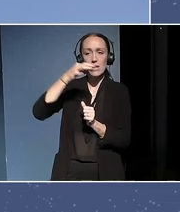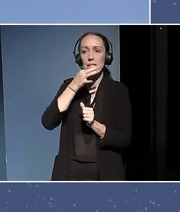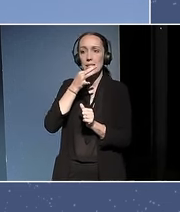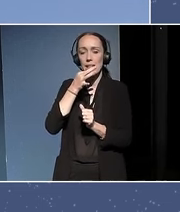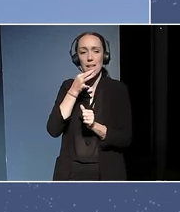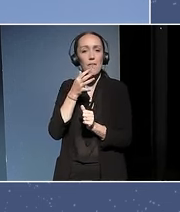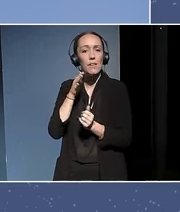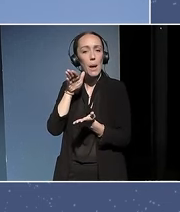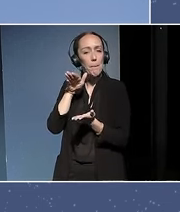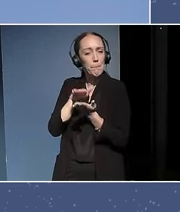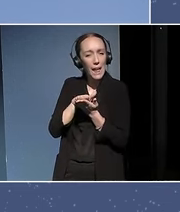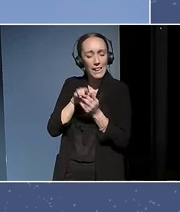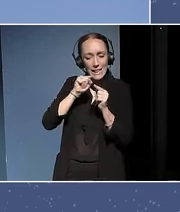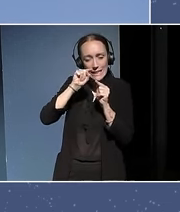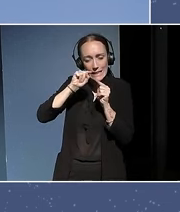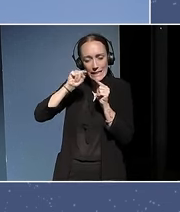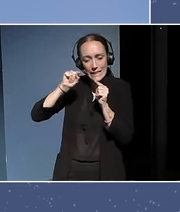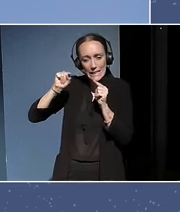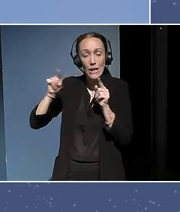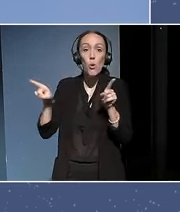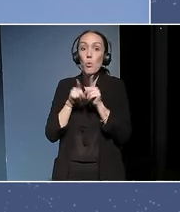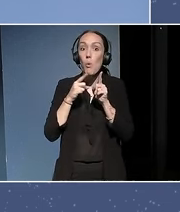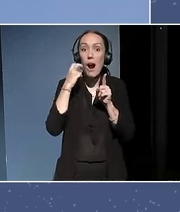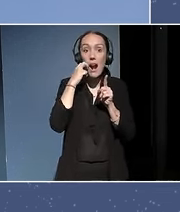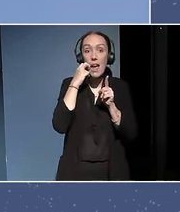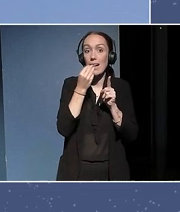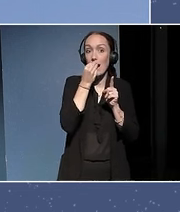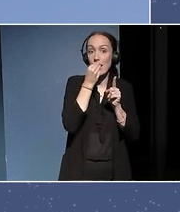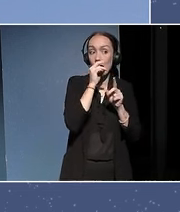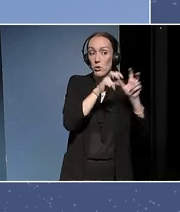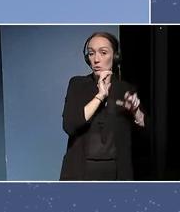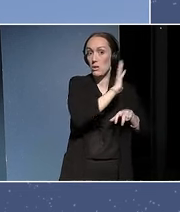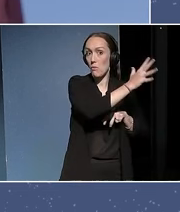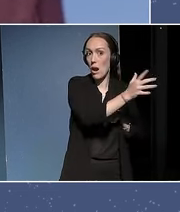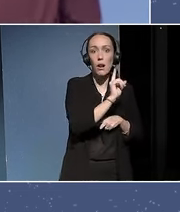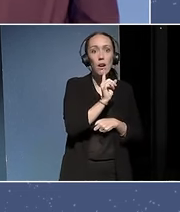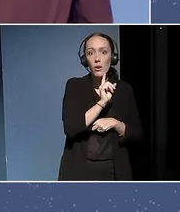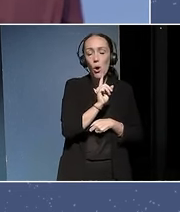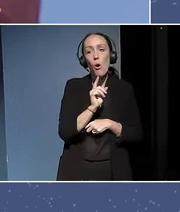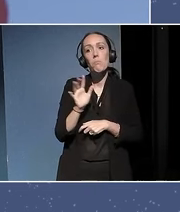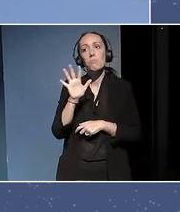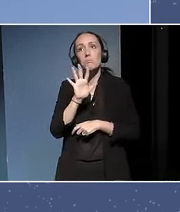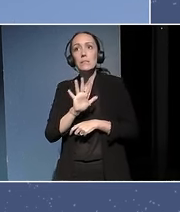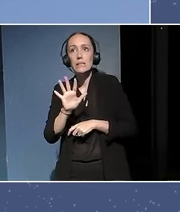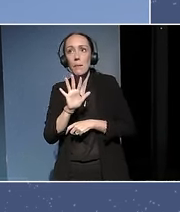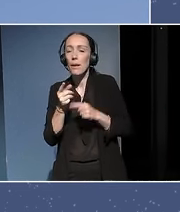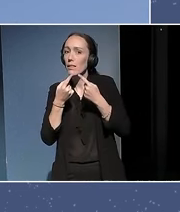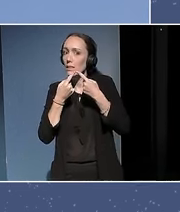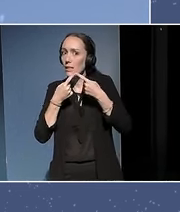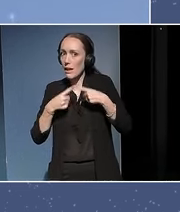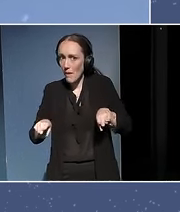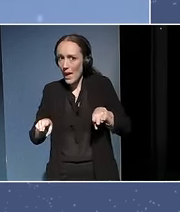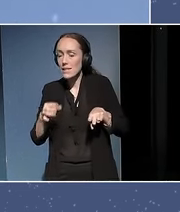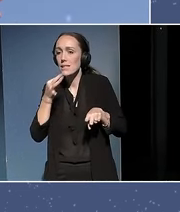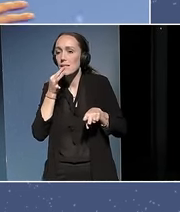e seghettati come quelli dei dinosauri carnivori sono denti che sembrano fatti per trattenere prede